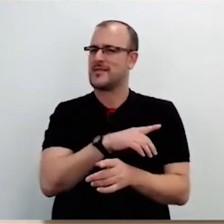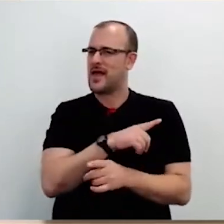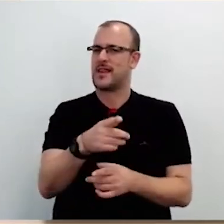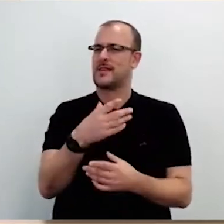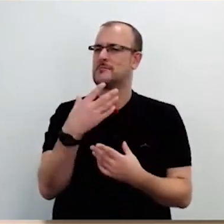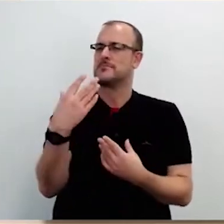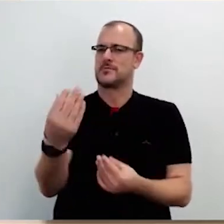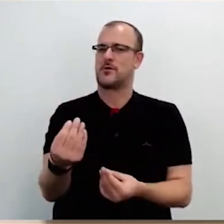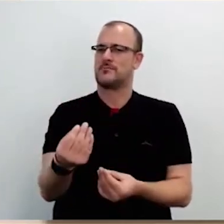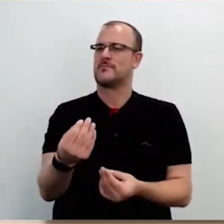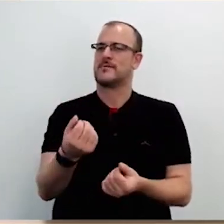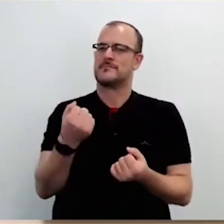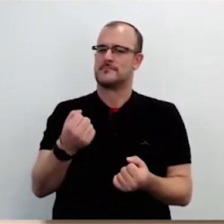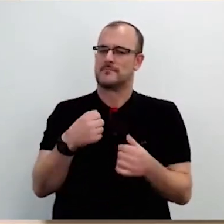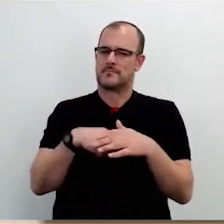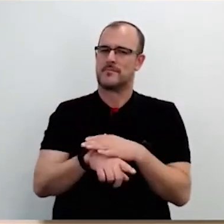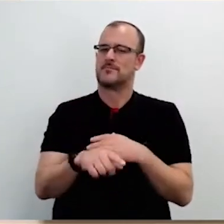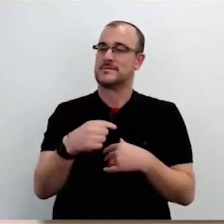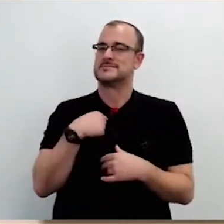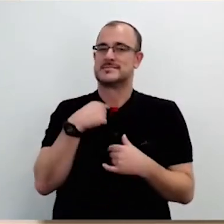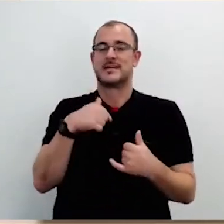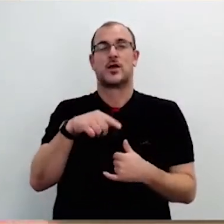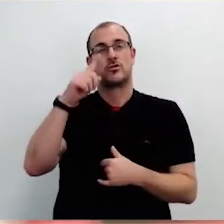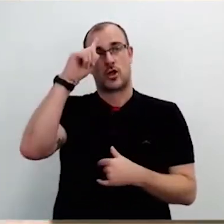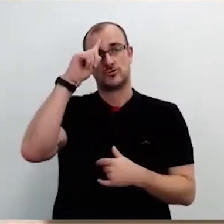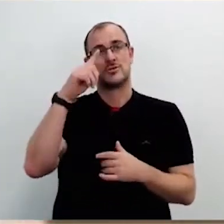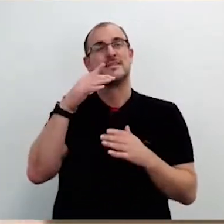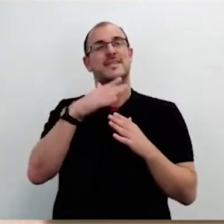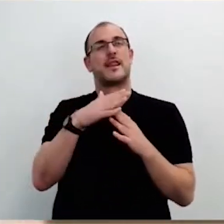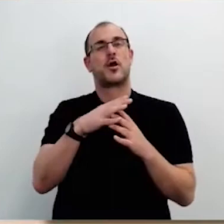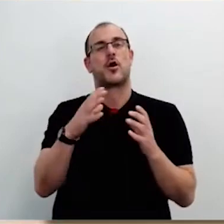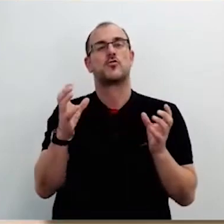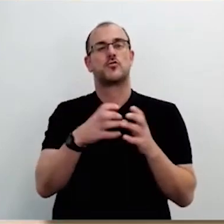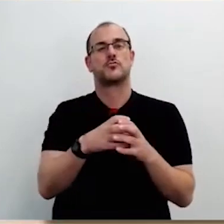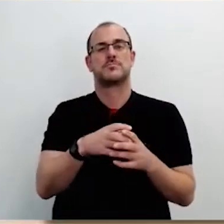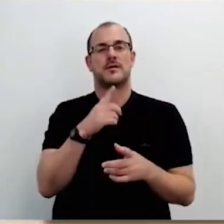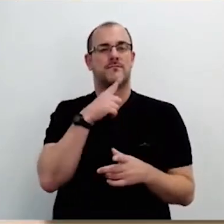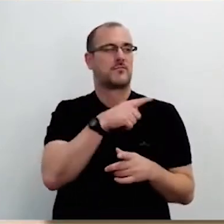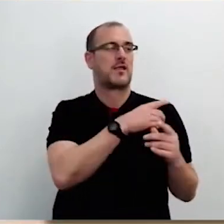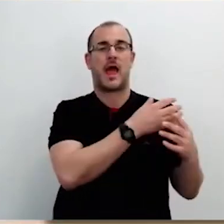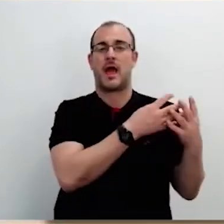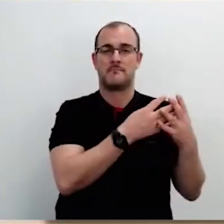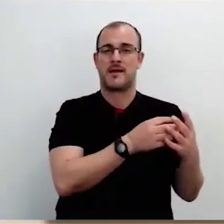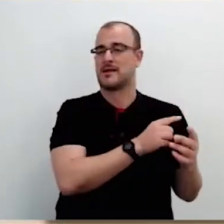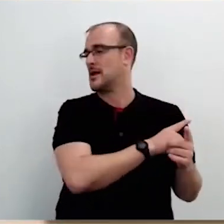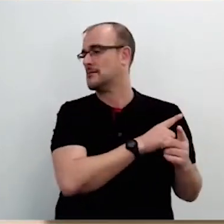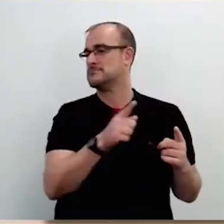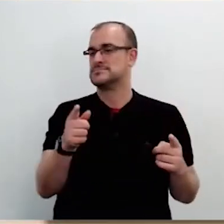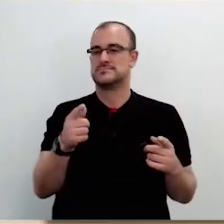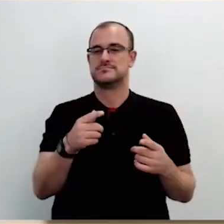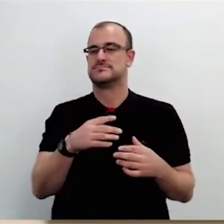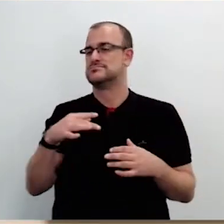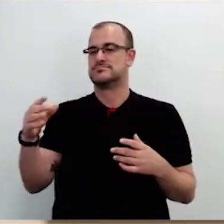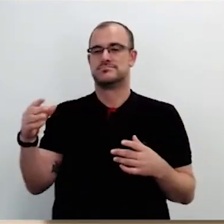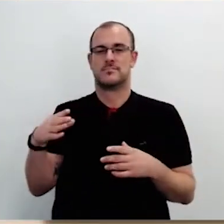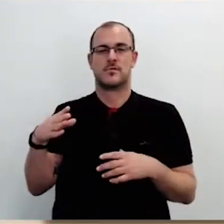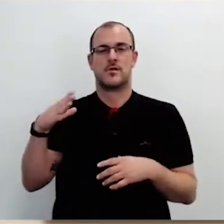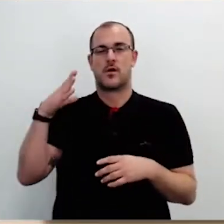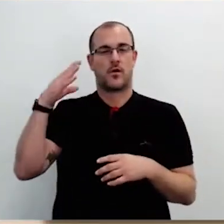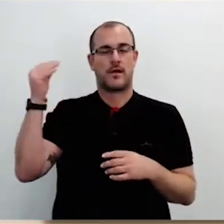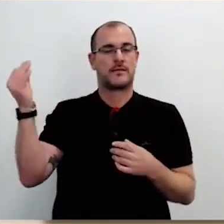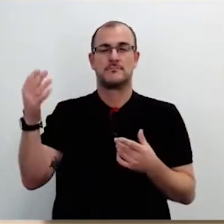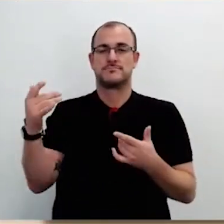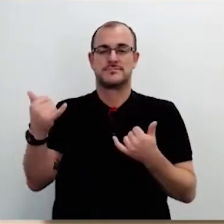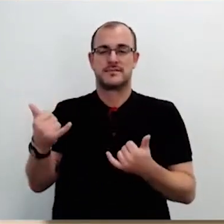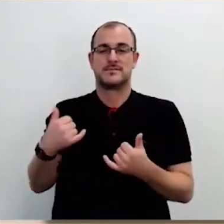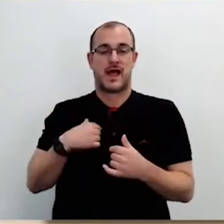Ich spreche ja hier für die Telekom-Gruppe, die Deutsche Telekom-Gruppe. Das geht von Amerika bis Rumänien. Unsere Hauptaufgabe ist